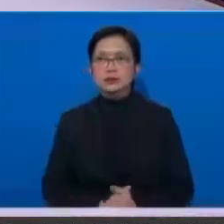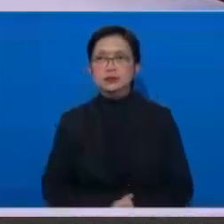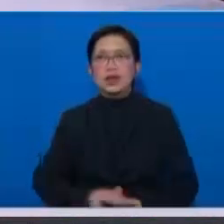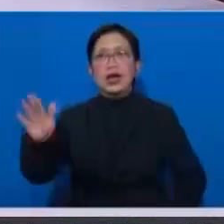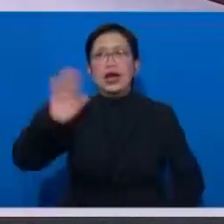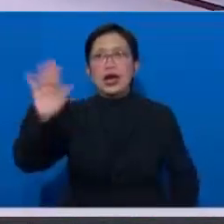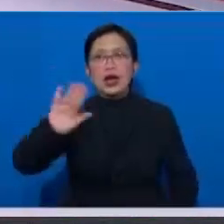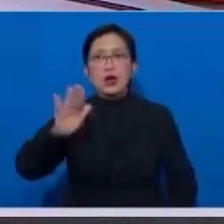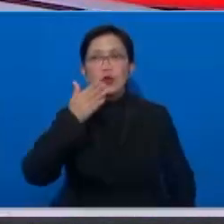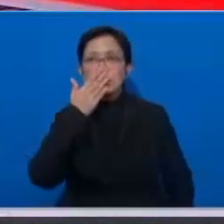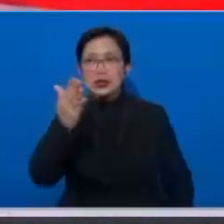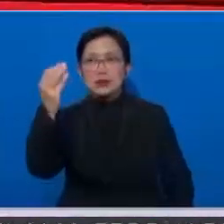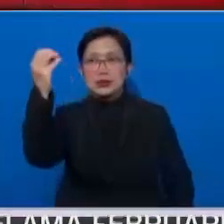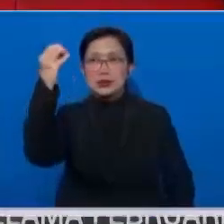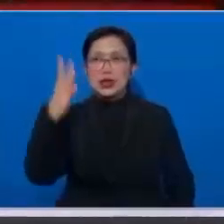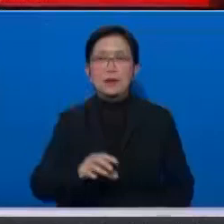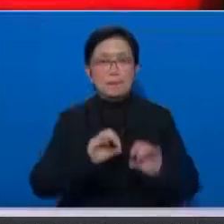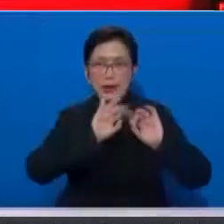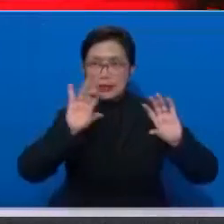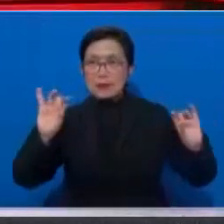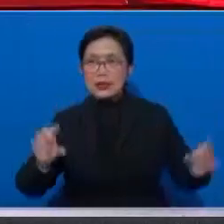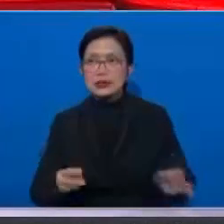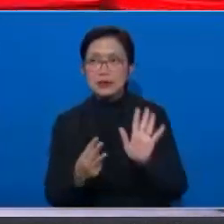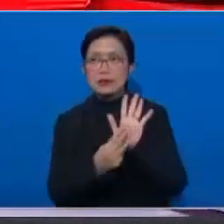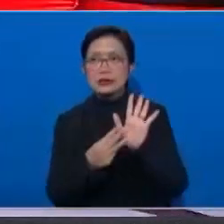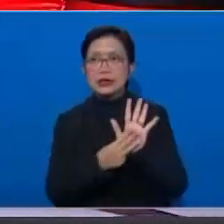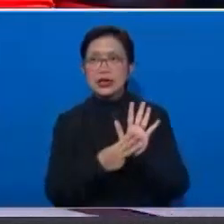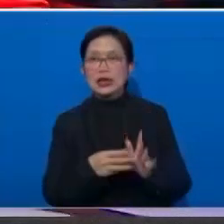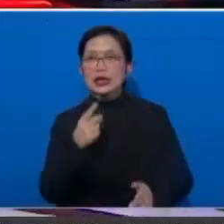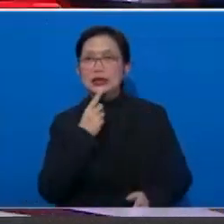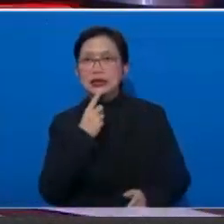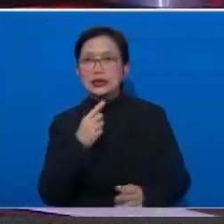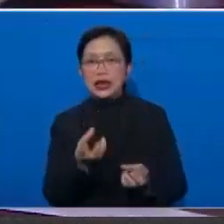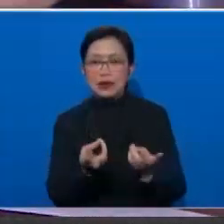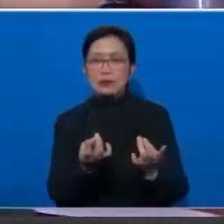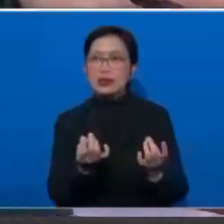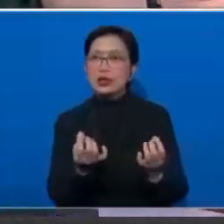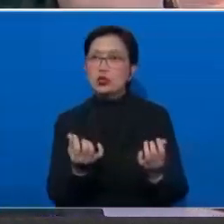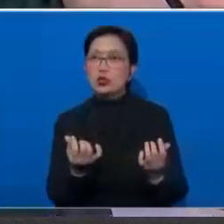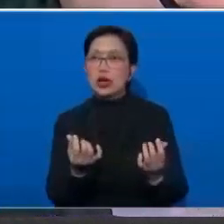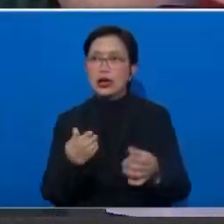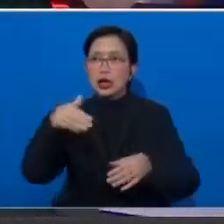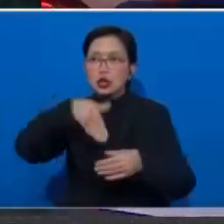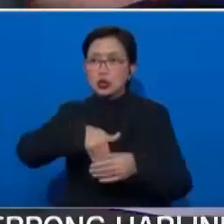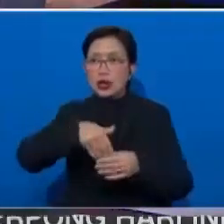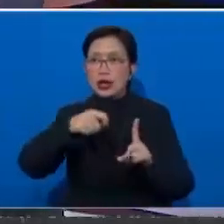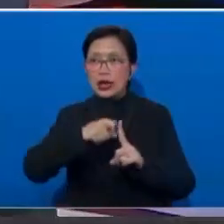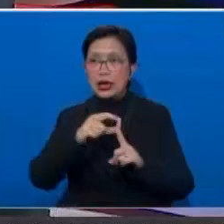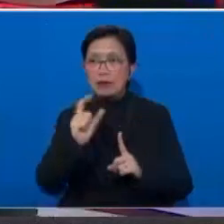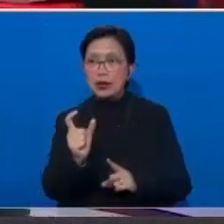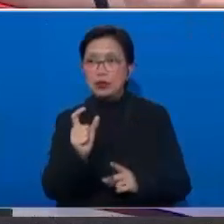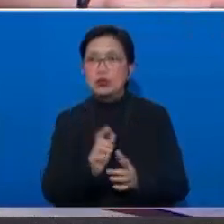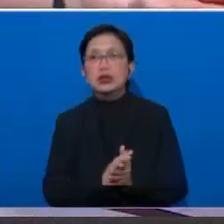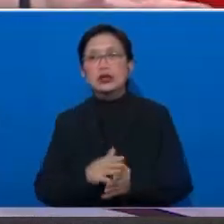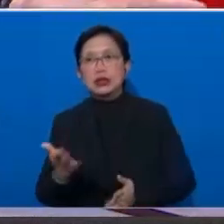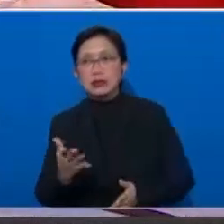Selamat siang, di tengah segudang persoalan yang menghantui proses rekapitulasi KPU, publik justru disuguhkan dengan pertemuan Presiden Joko Widodo